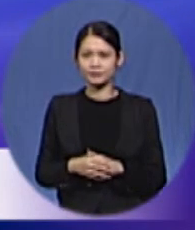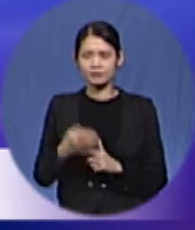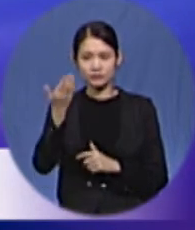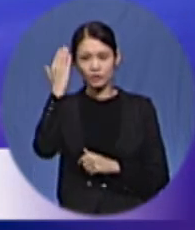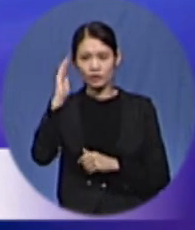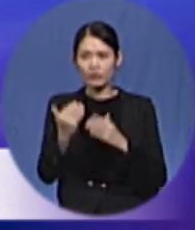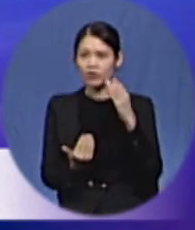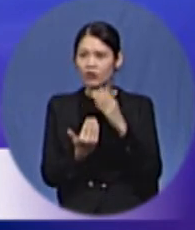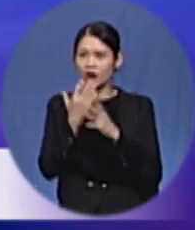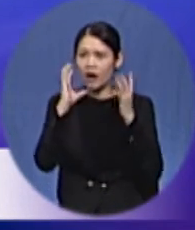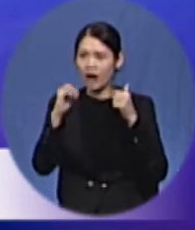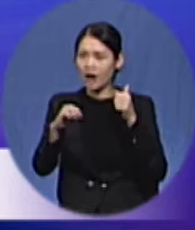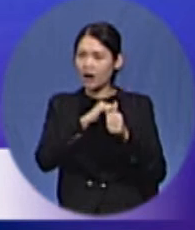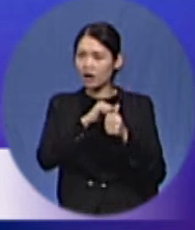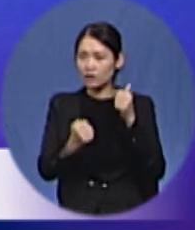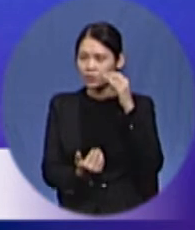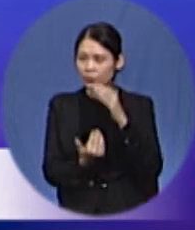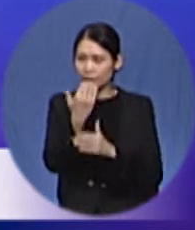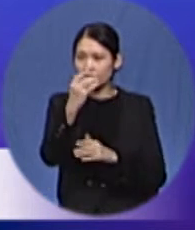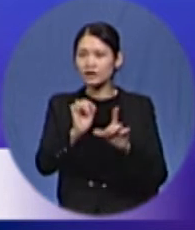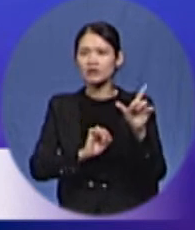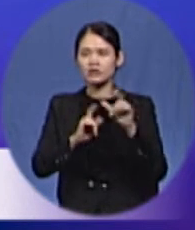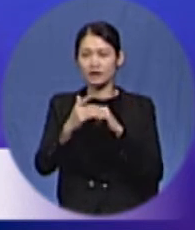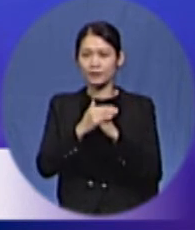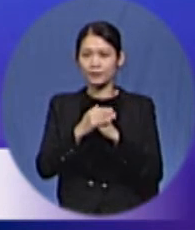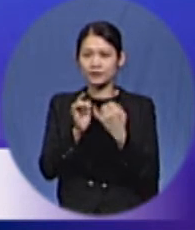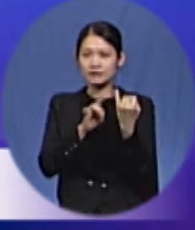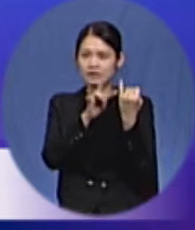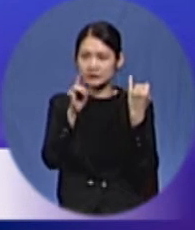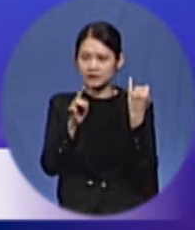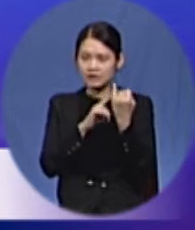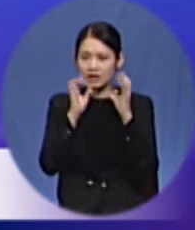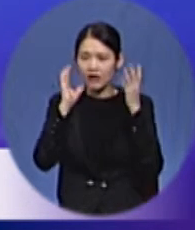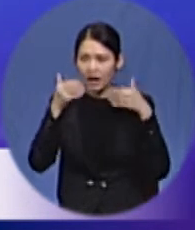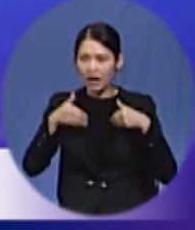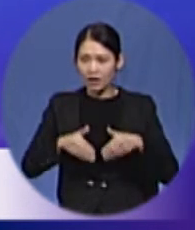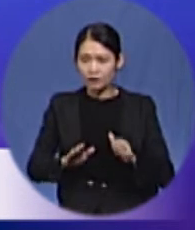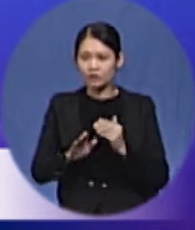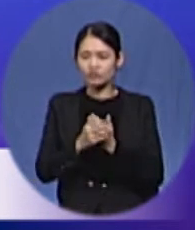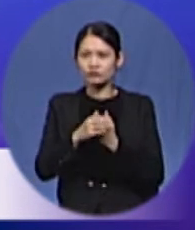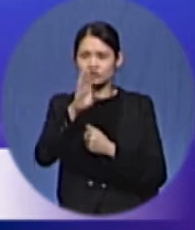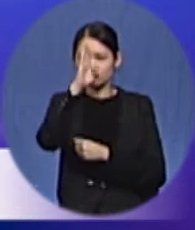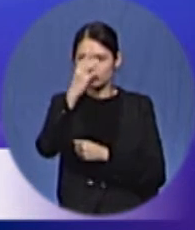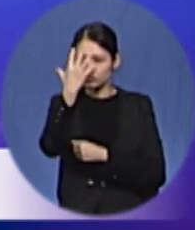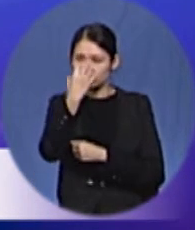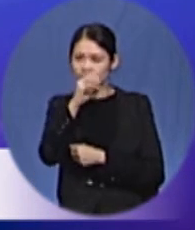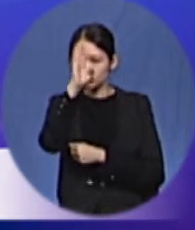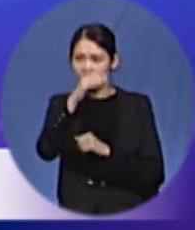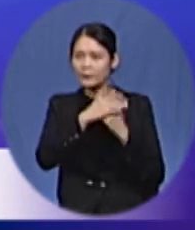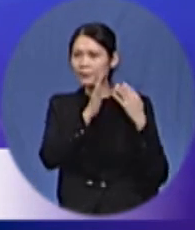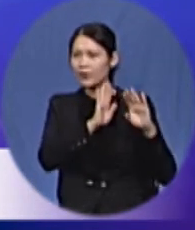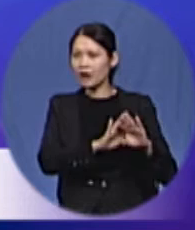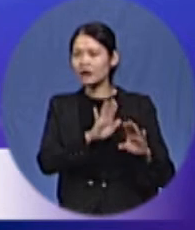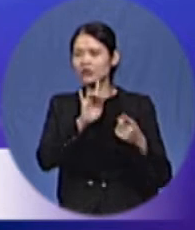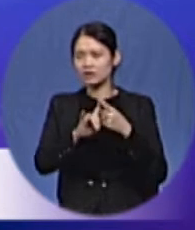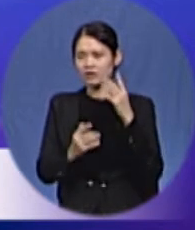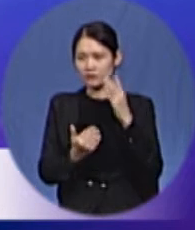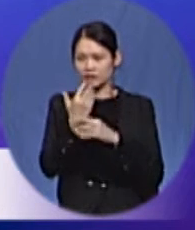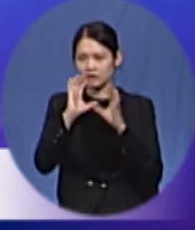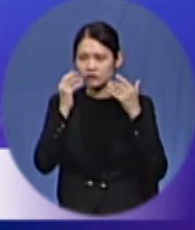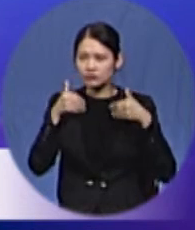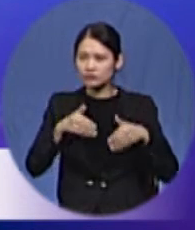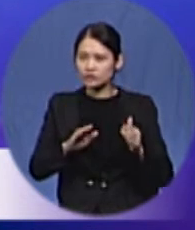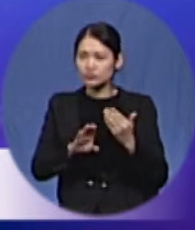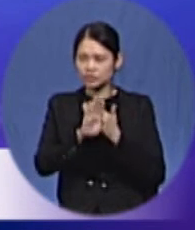최근 일어난 아동학대 사건 중에는 산후 우울증을 방치해 발생한 사례들도 있었습니다. 출산 후